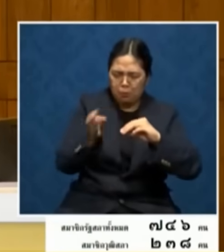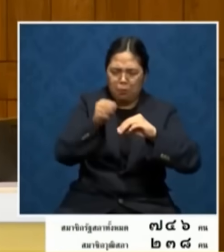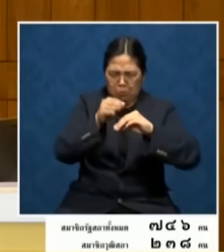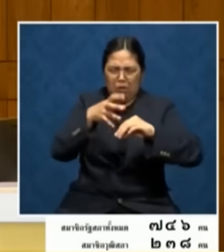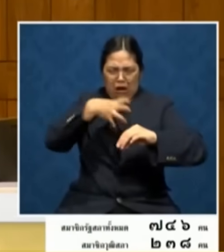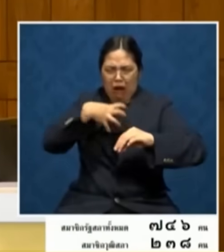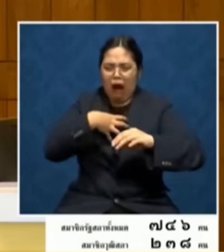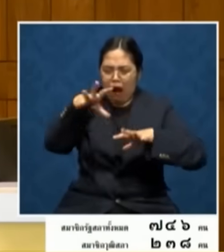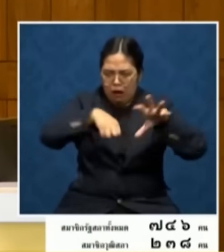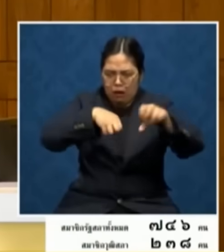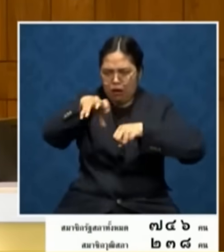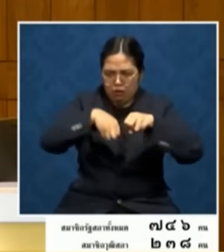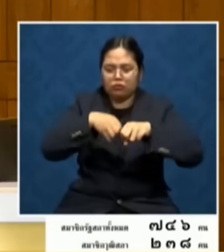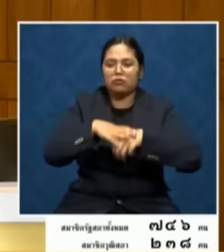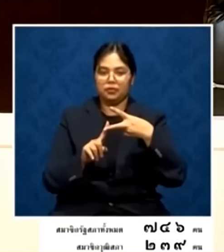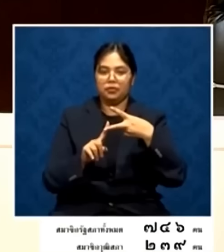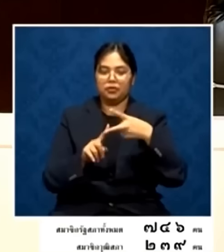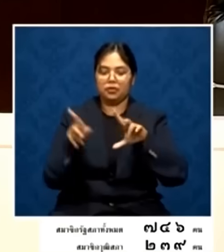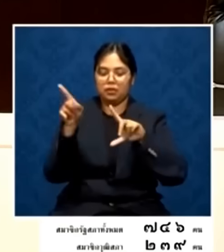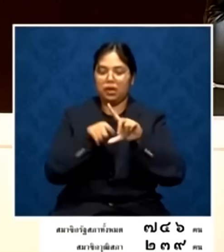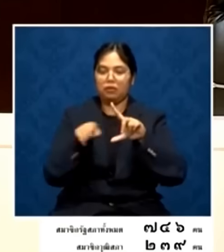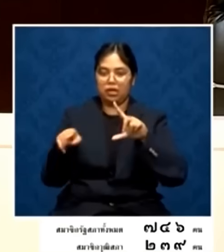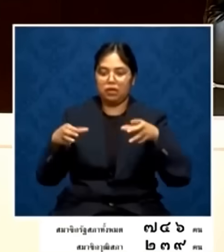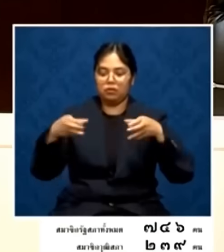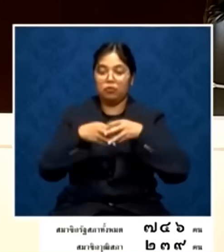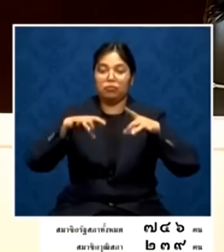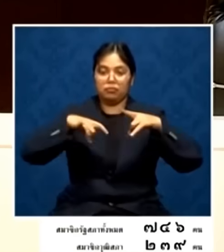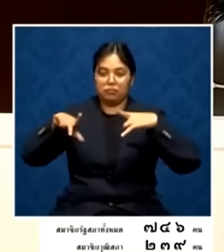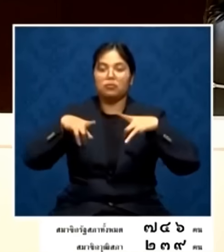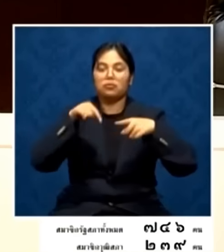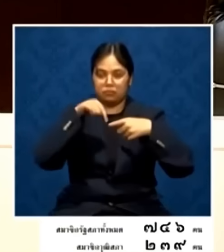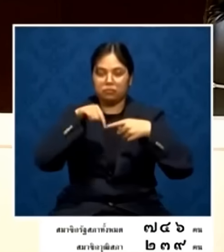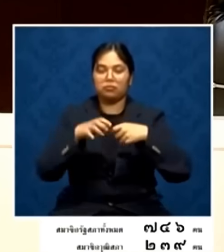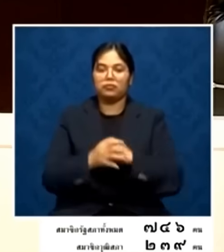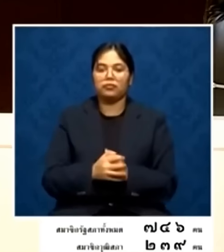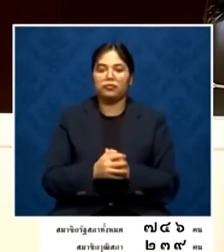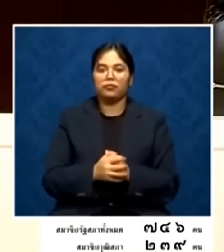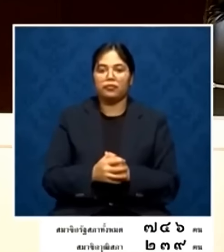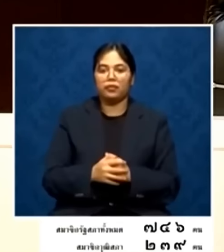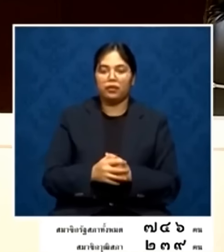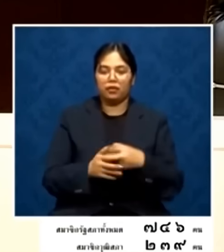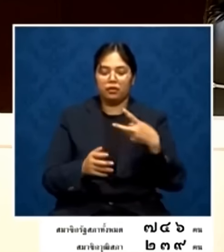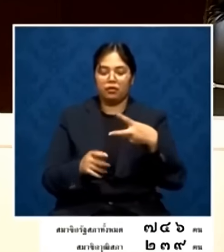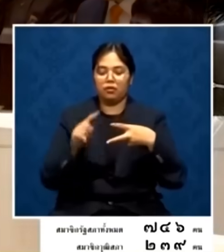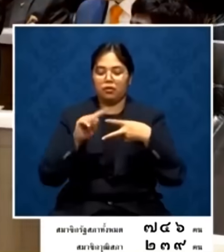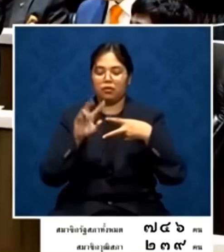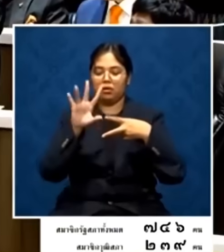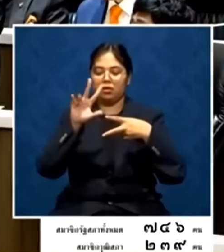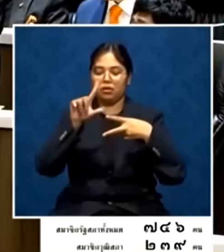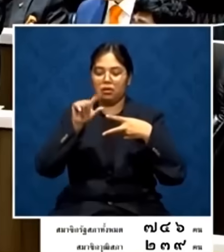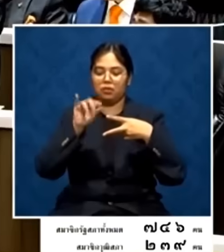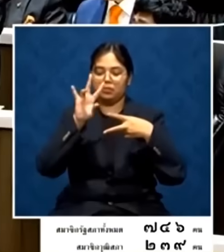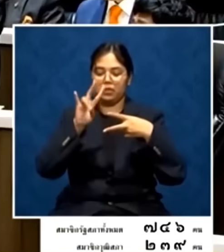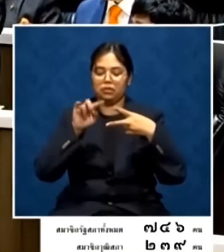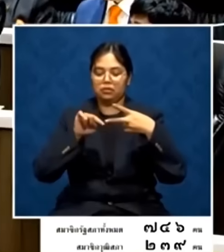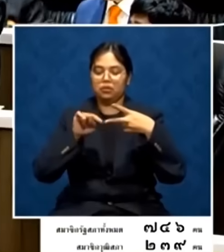นกอย่างที่หลายๆคนวันเมื่อวานอภิปรายนโยบายรัฐบาลวันสุดท้ายก็ตามฟังตั้งแต่เ